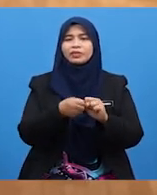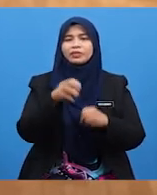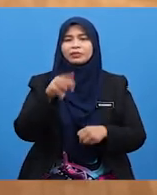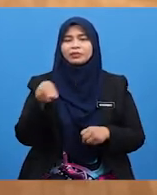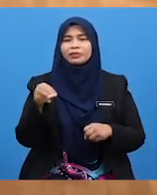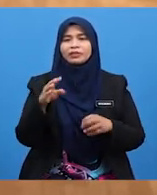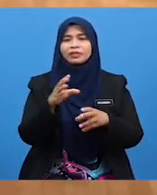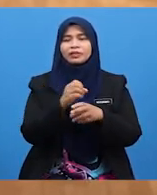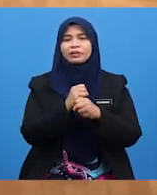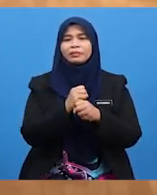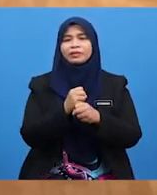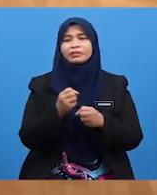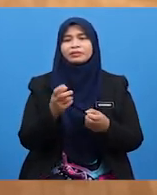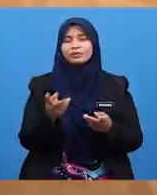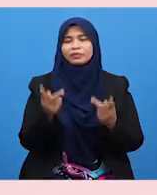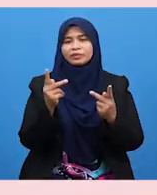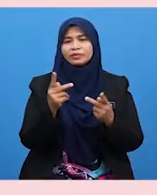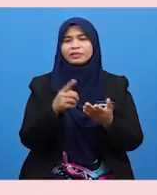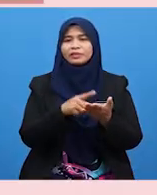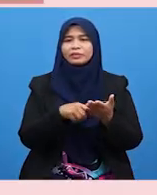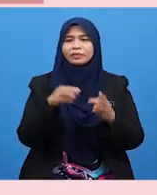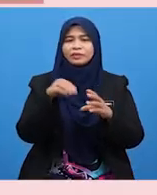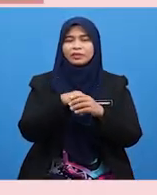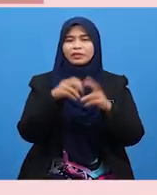perlu dikuasai dalam tajuk ini.